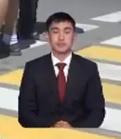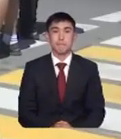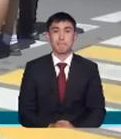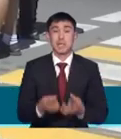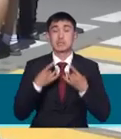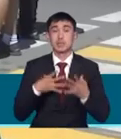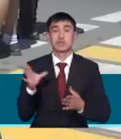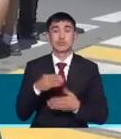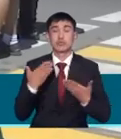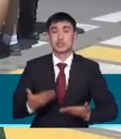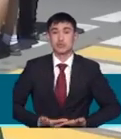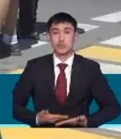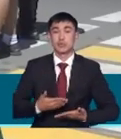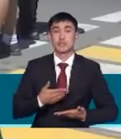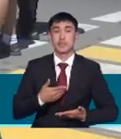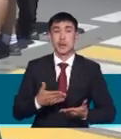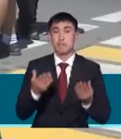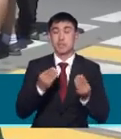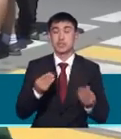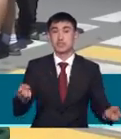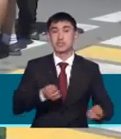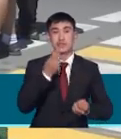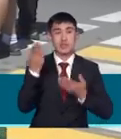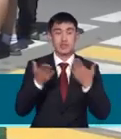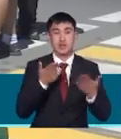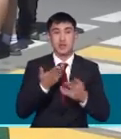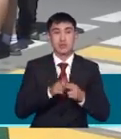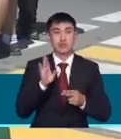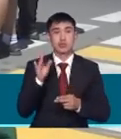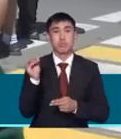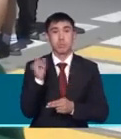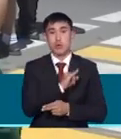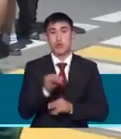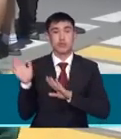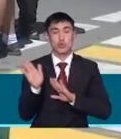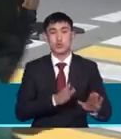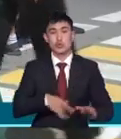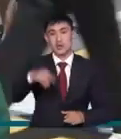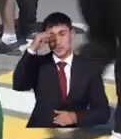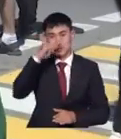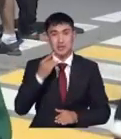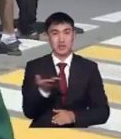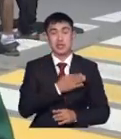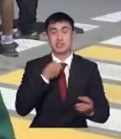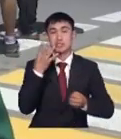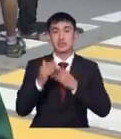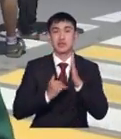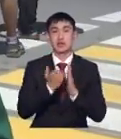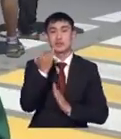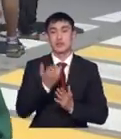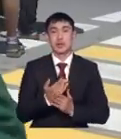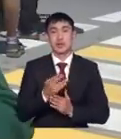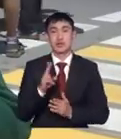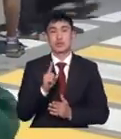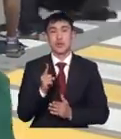Пусть живое все живет, а прекрасное сверкает. Пусть плохое все уйдет, и Казахстан наш расцветает. Так